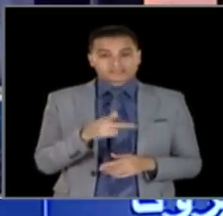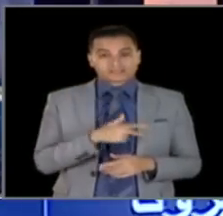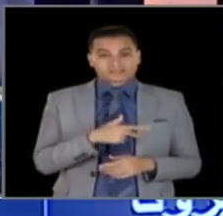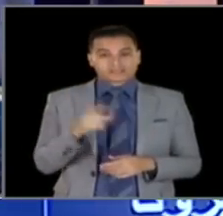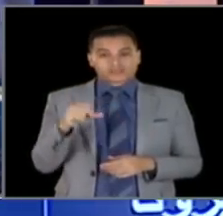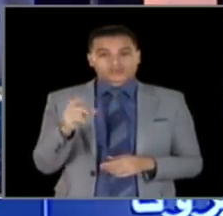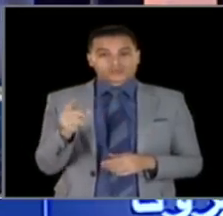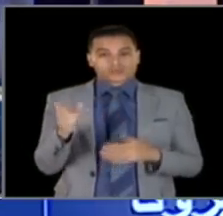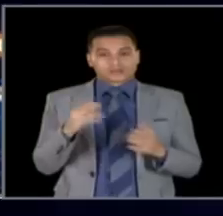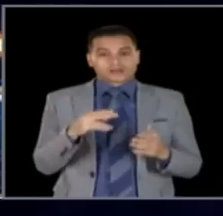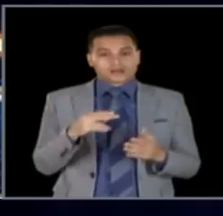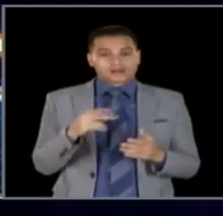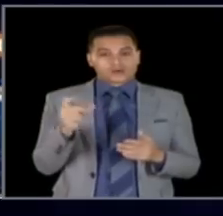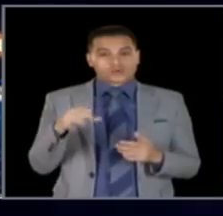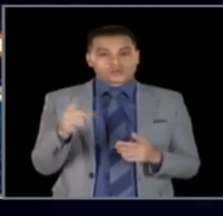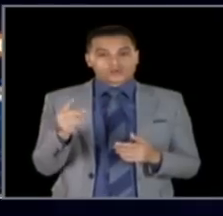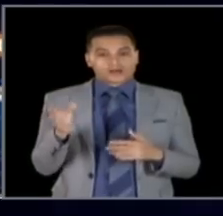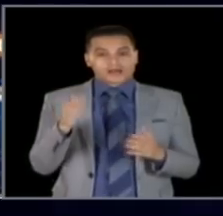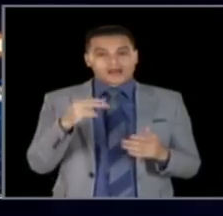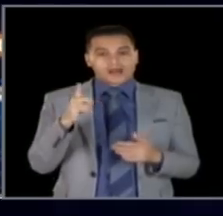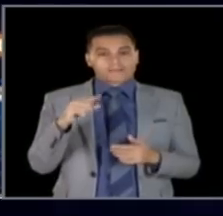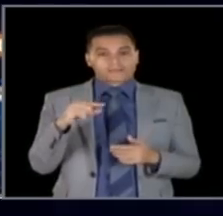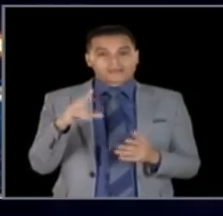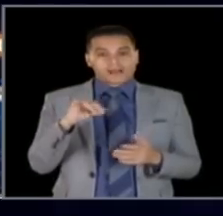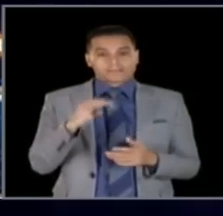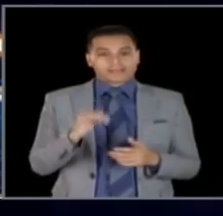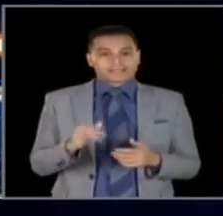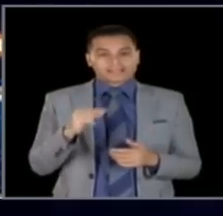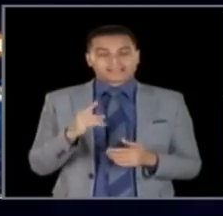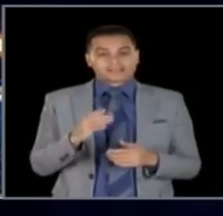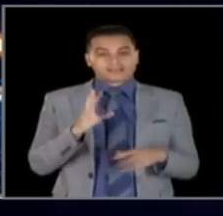نور عبد المجيد. نور عبد المجيد روايتها الاولى